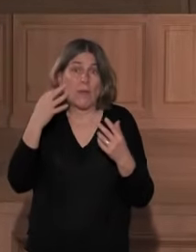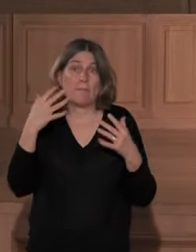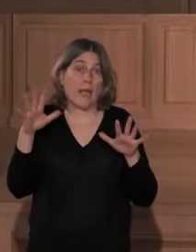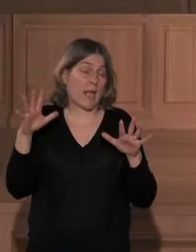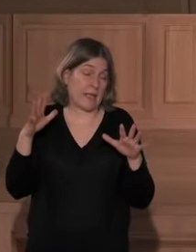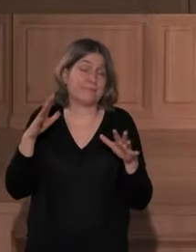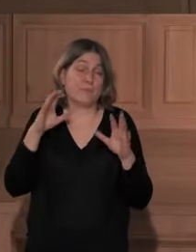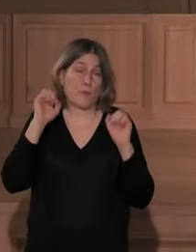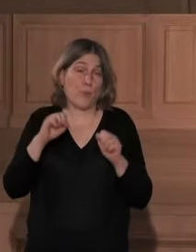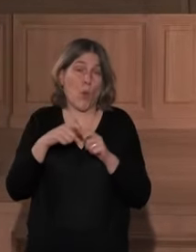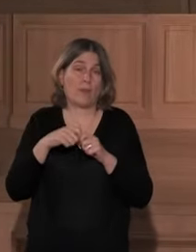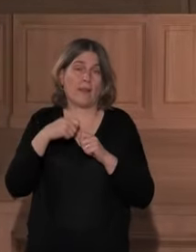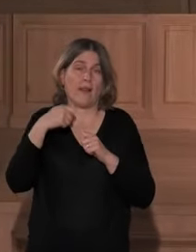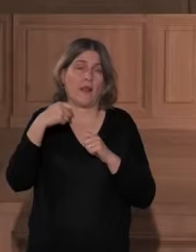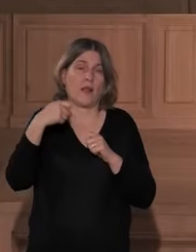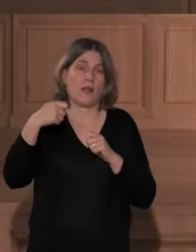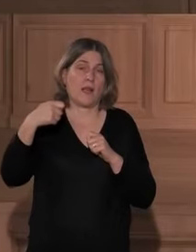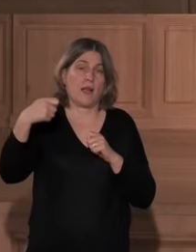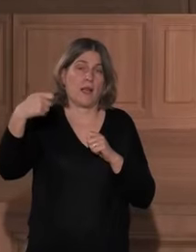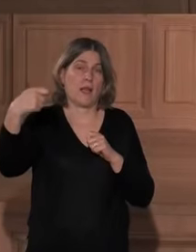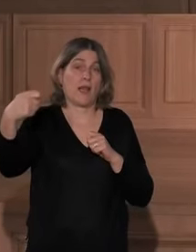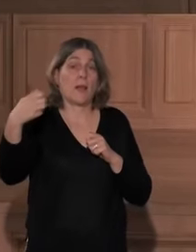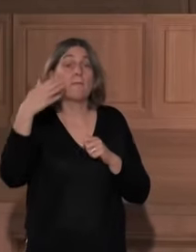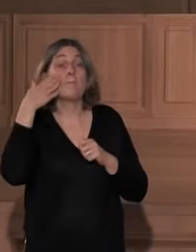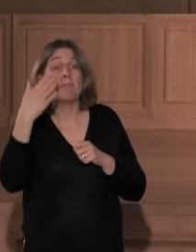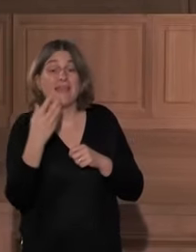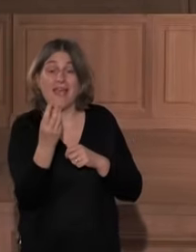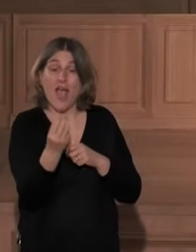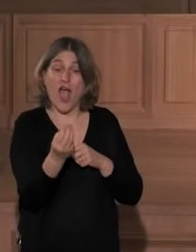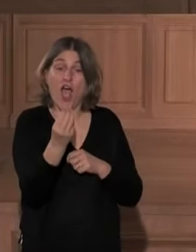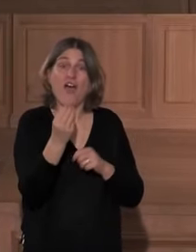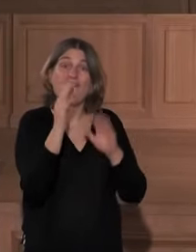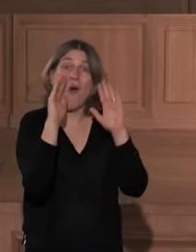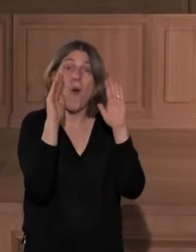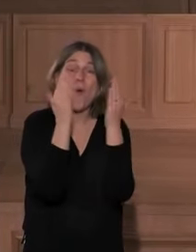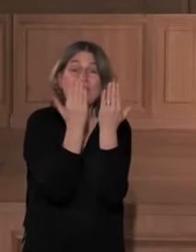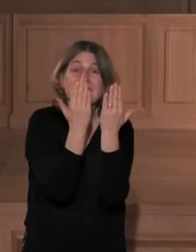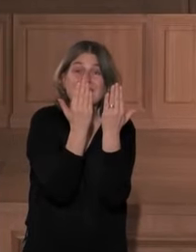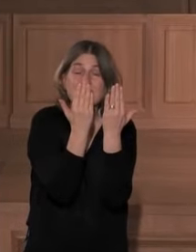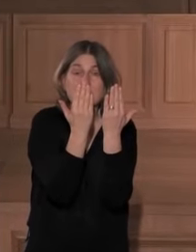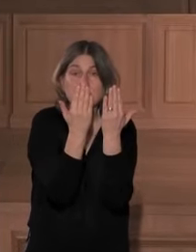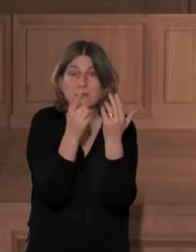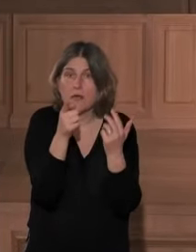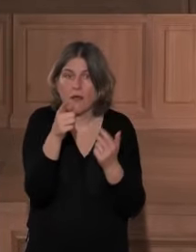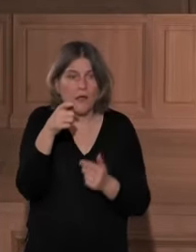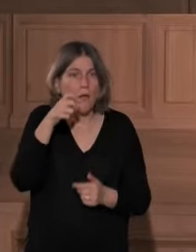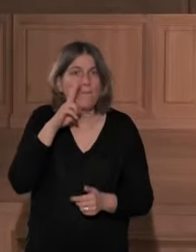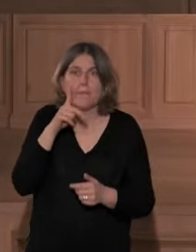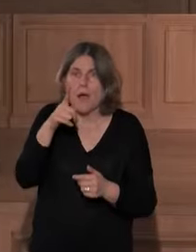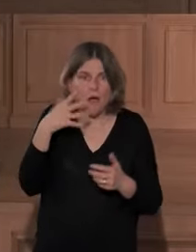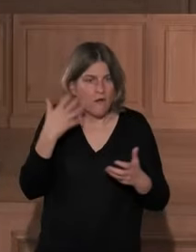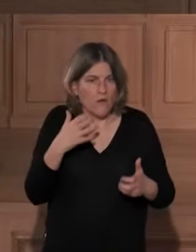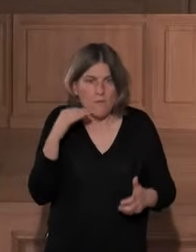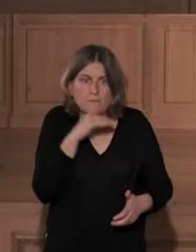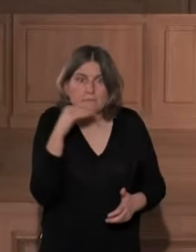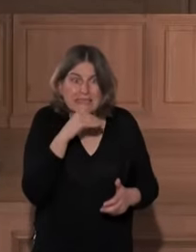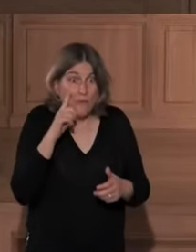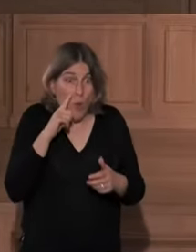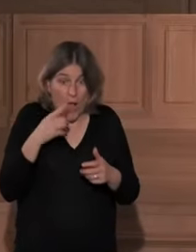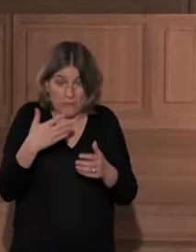long. Et le temps pour une personne qui a un enfant autiste et qui veut inscrire son enfant autiste, il est extrêmement court, parce que tout le temps qu'on